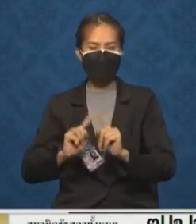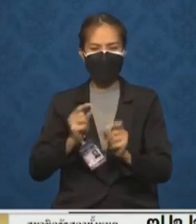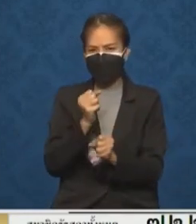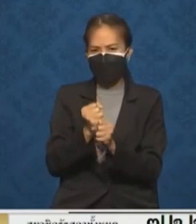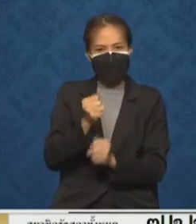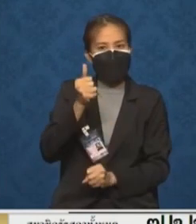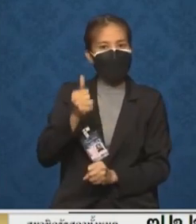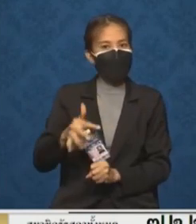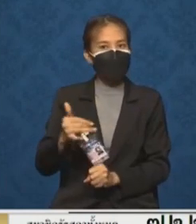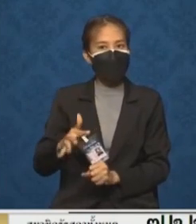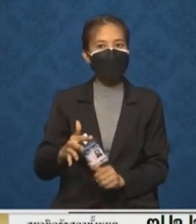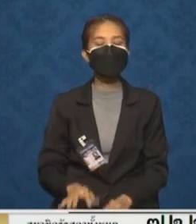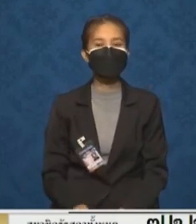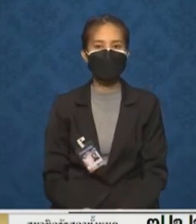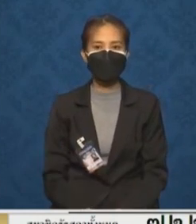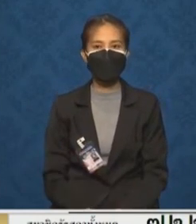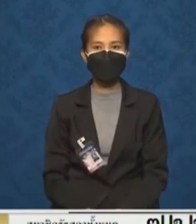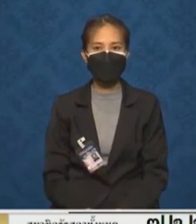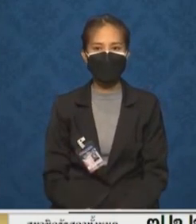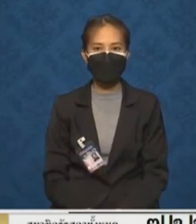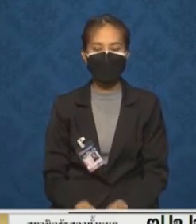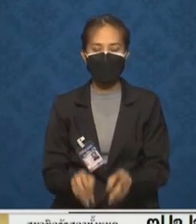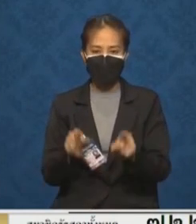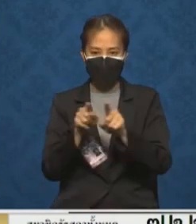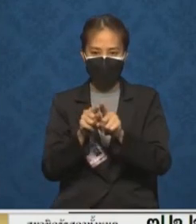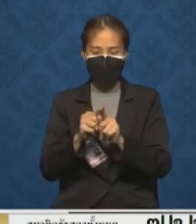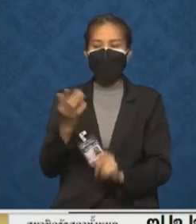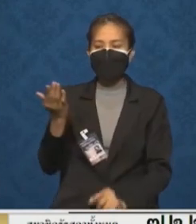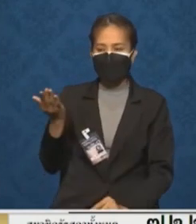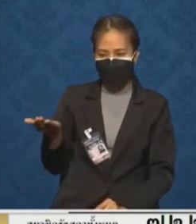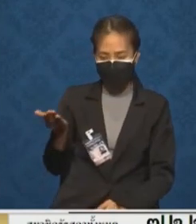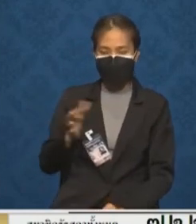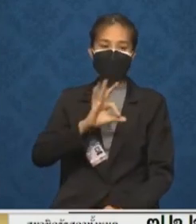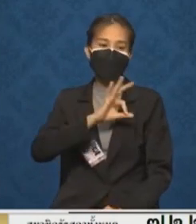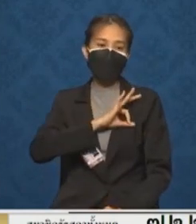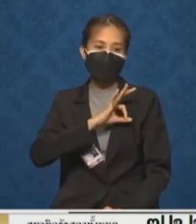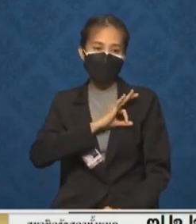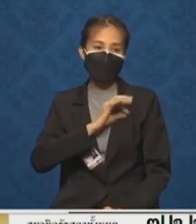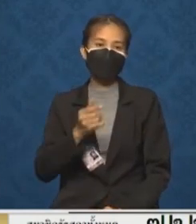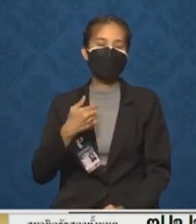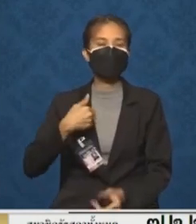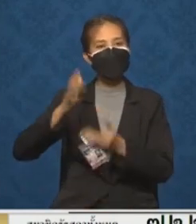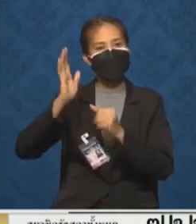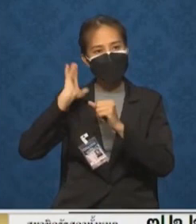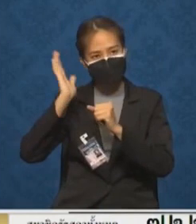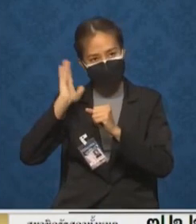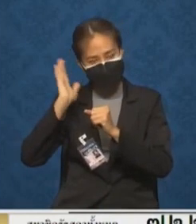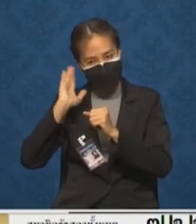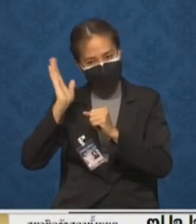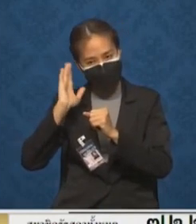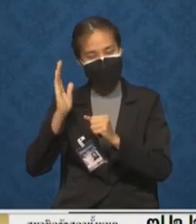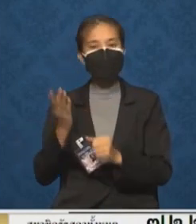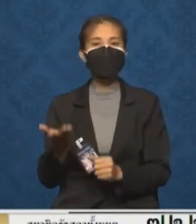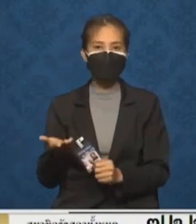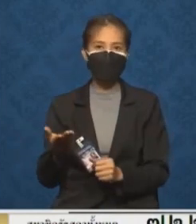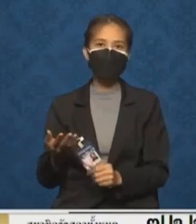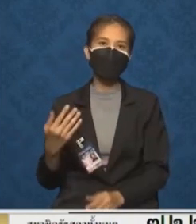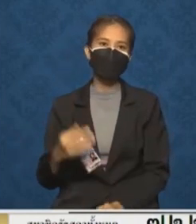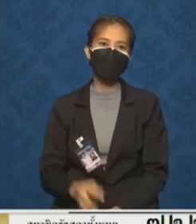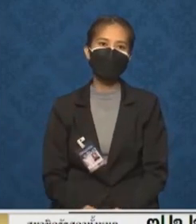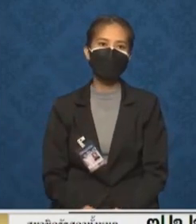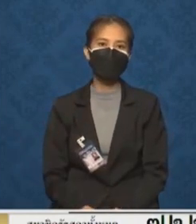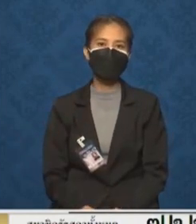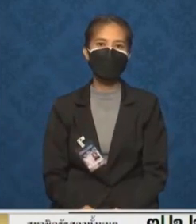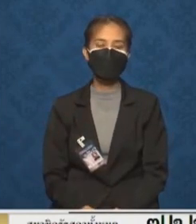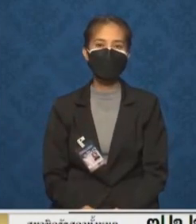ได้อย่างที่ได้มีท่านสมาชิกหลายต่อหลายคนได้ลุกขึ้นมาอภิปรายเมื่อสักครู่นี้แ